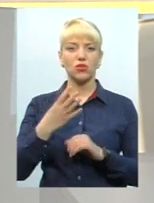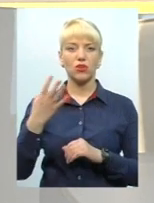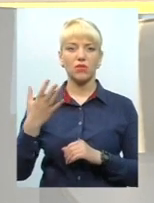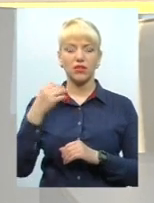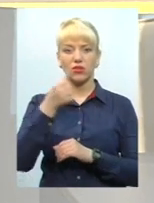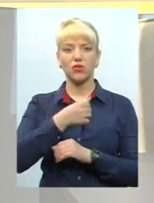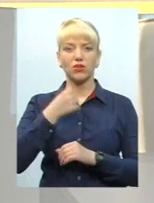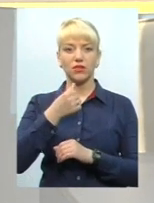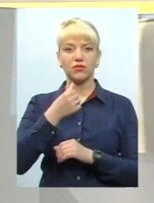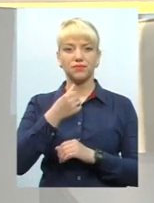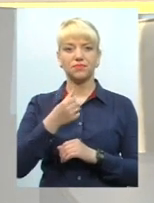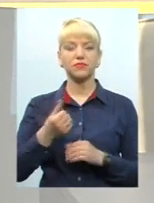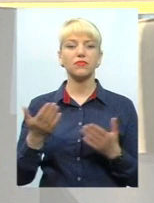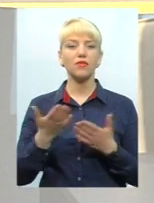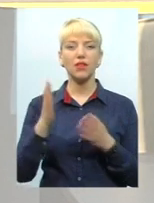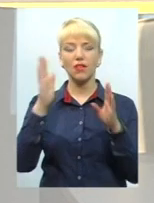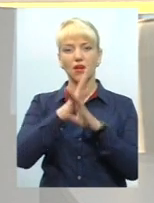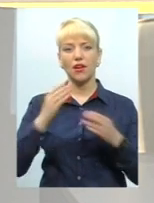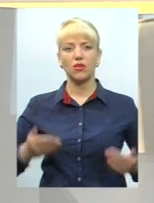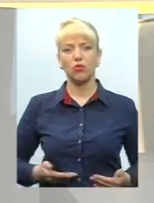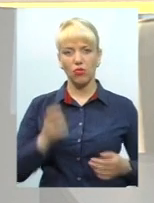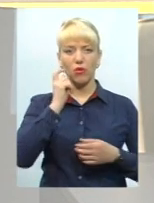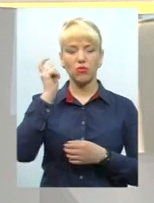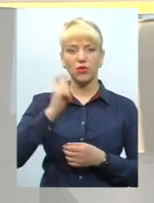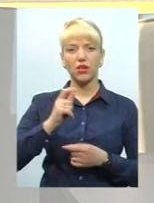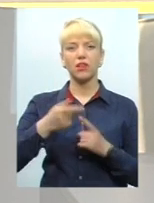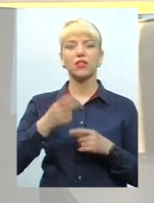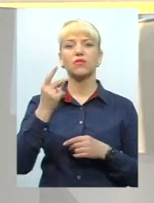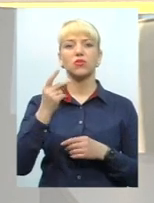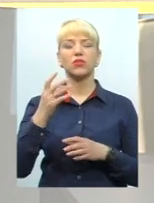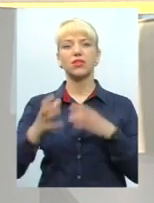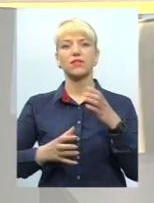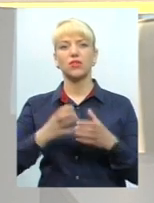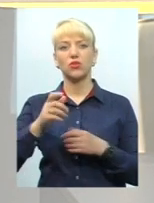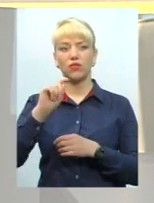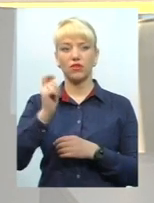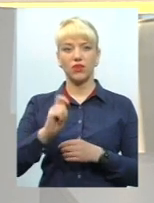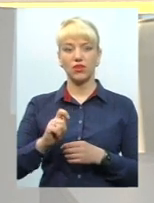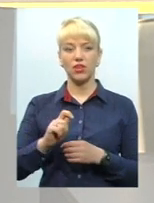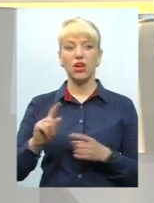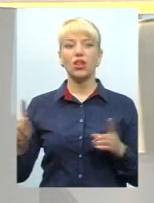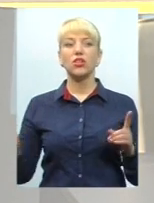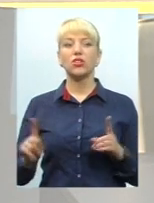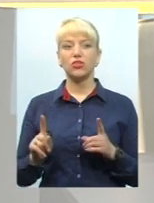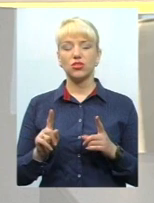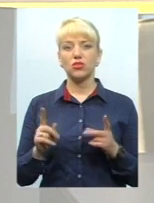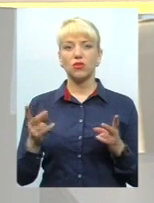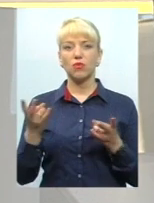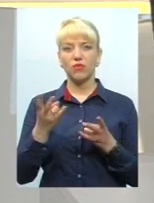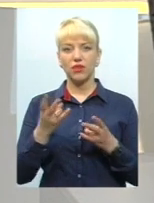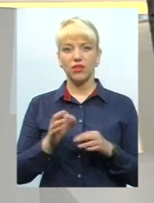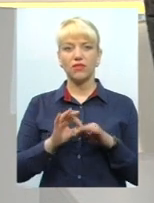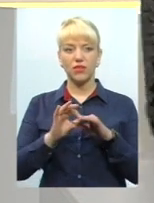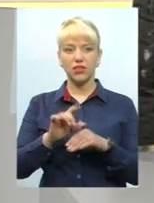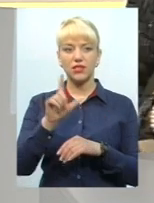1939-1945 років? Яка доля України у Другій світовій війні і що маємо винести з